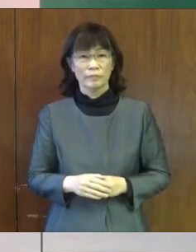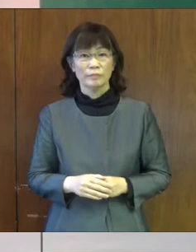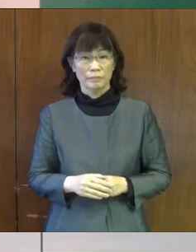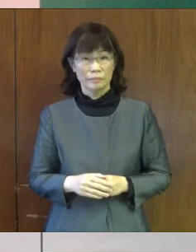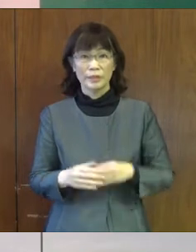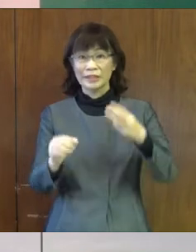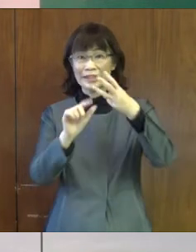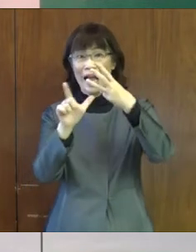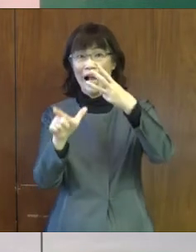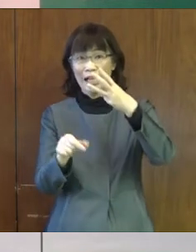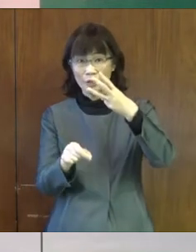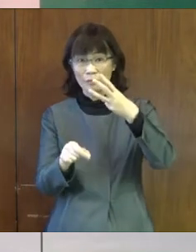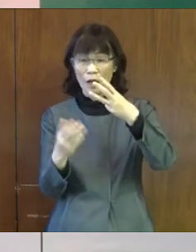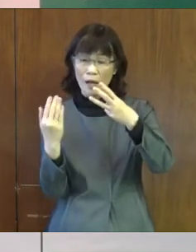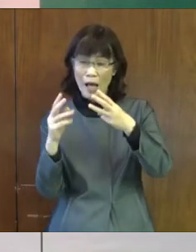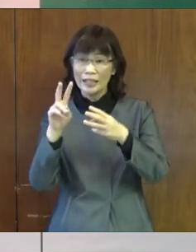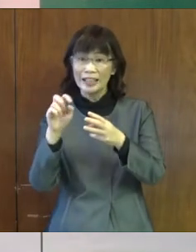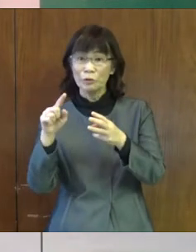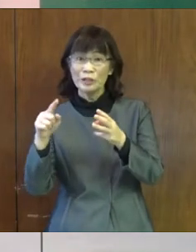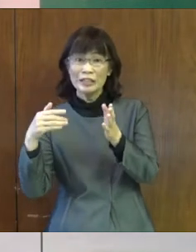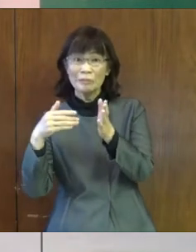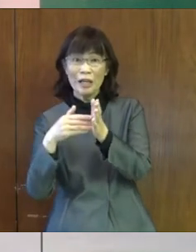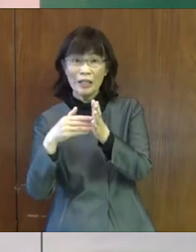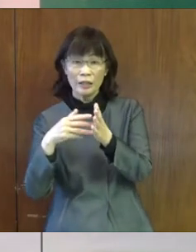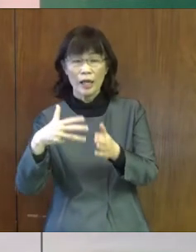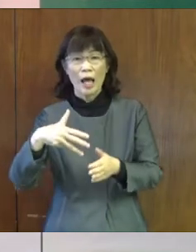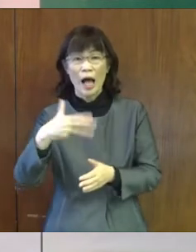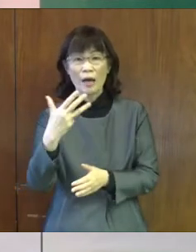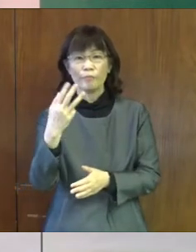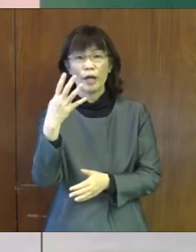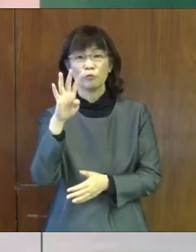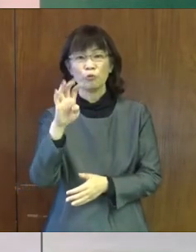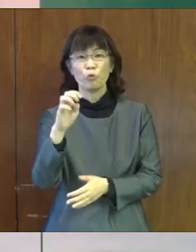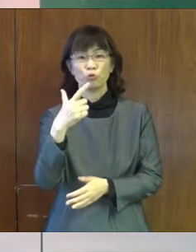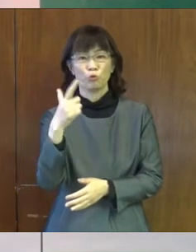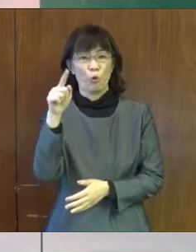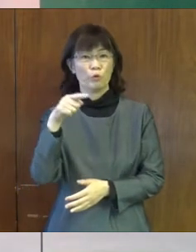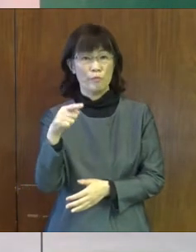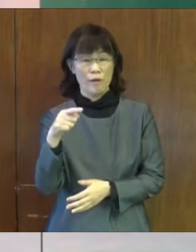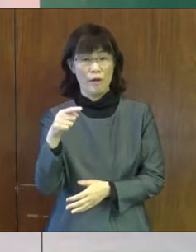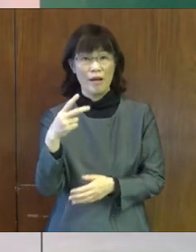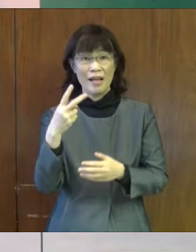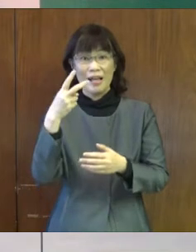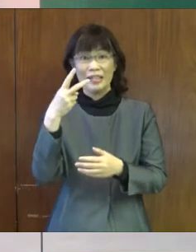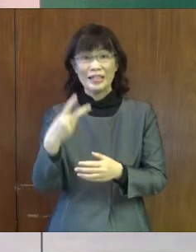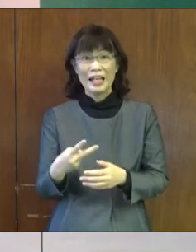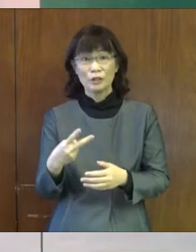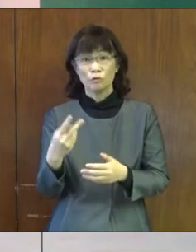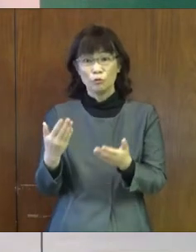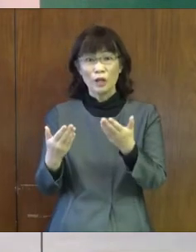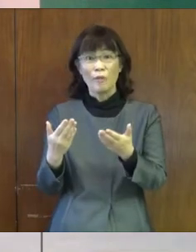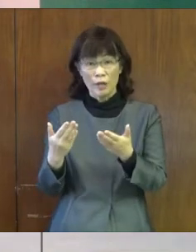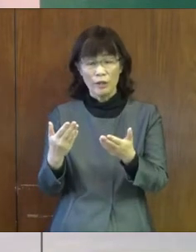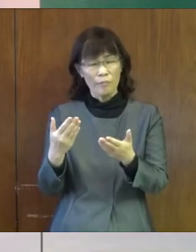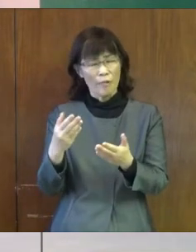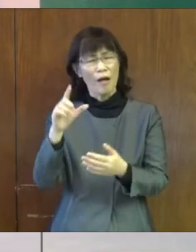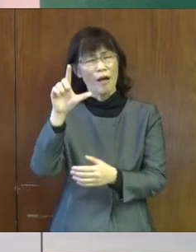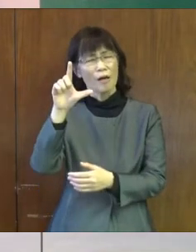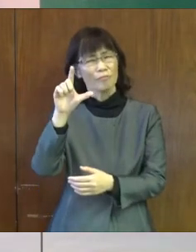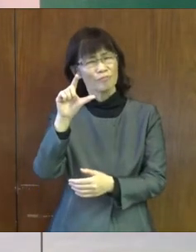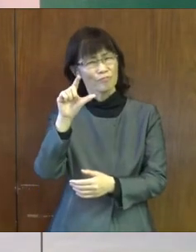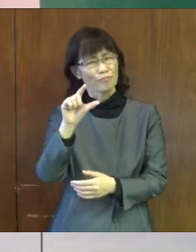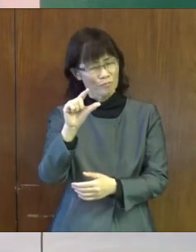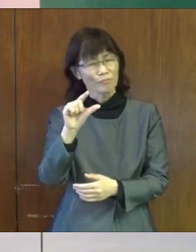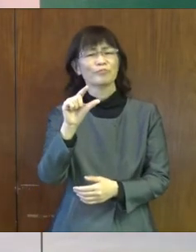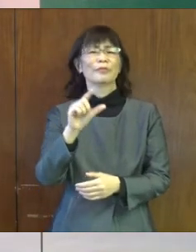3月は21日時点で846名となり、2月と比較して減少傾向にあります